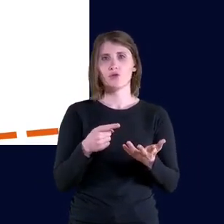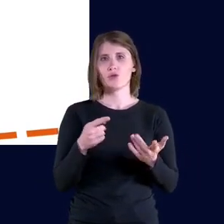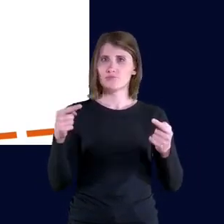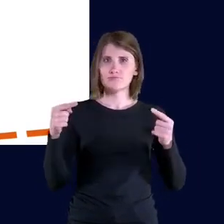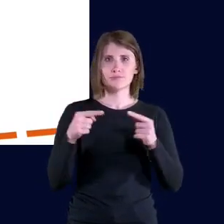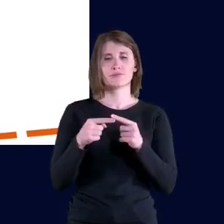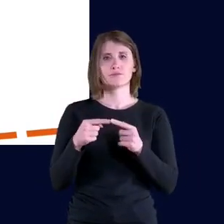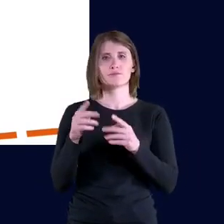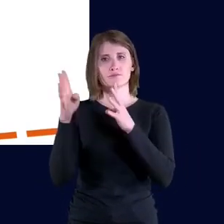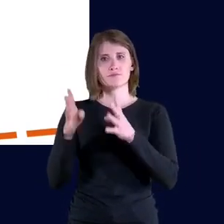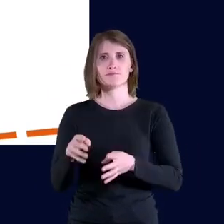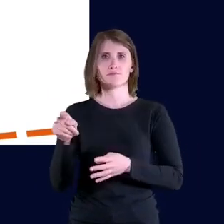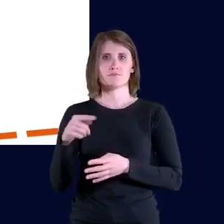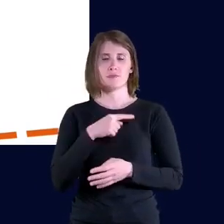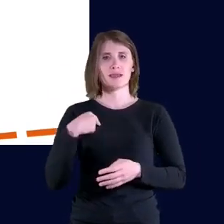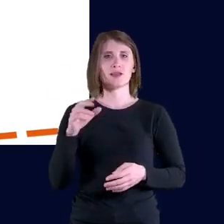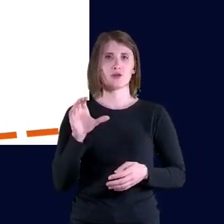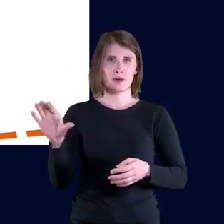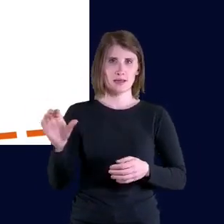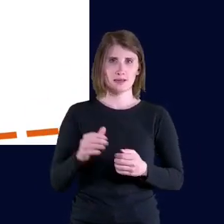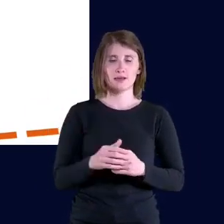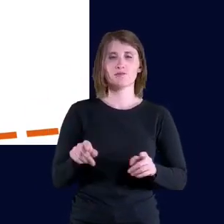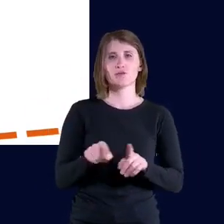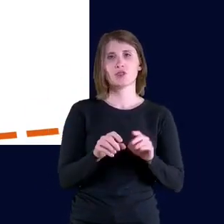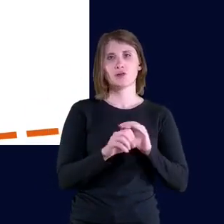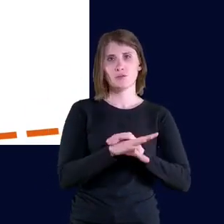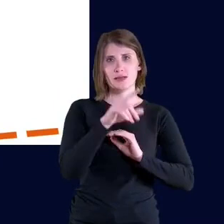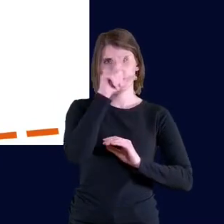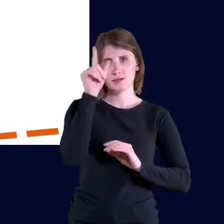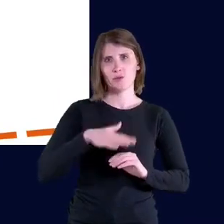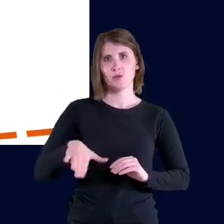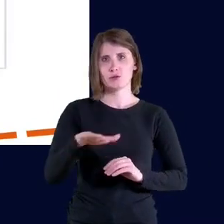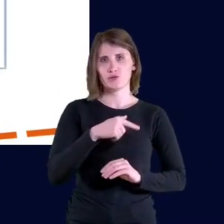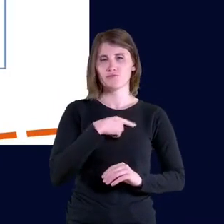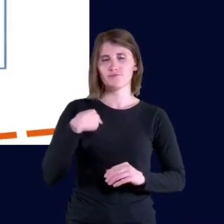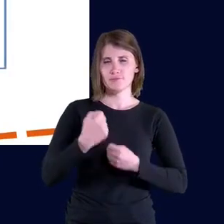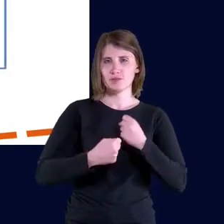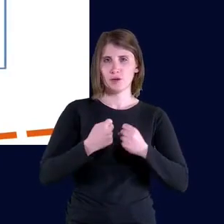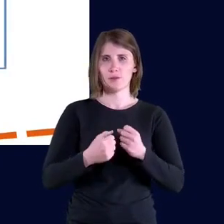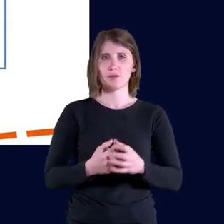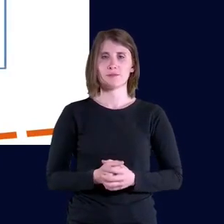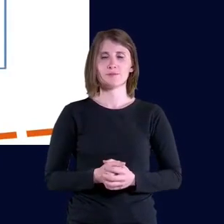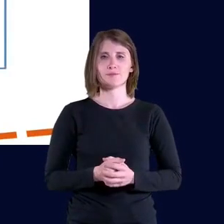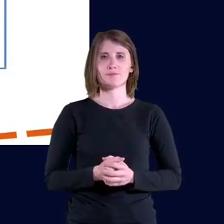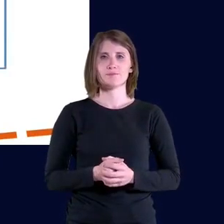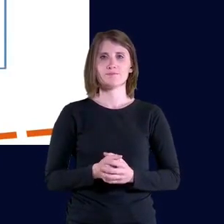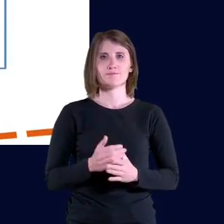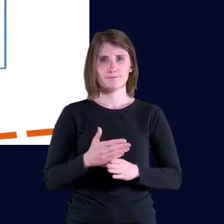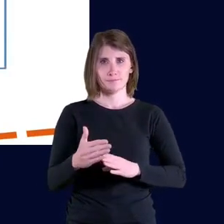i działamy również w mediach społecznościowych Poproszę kolejny slajd